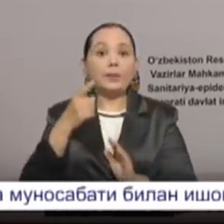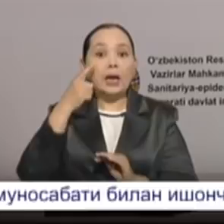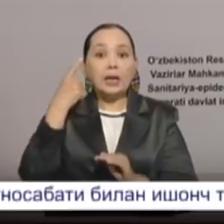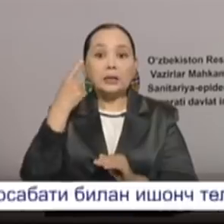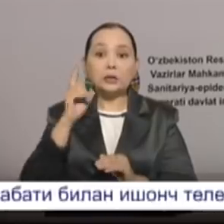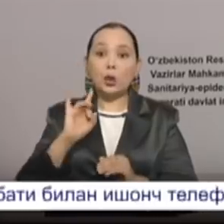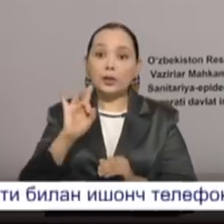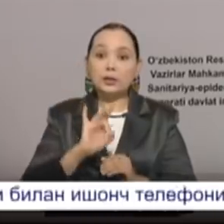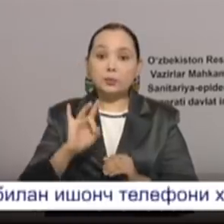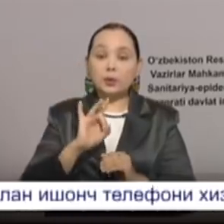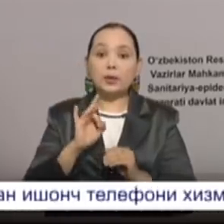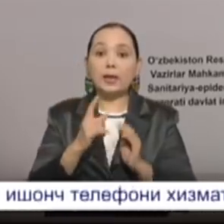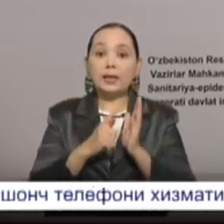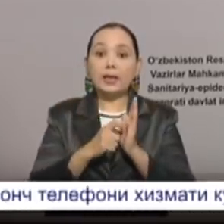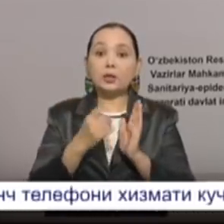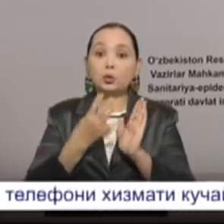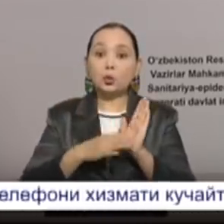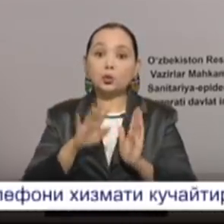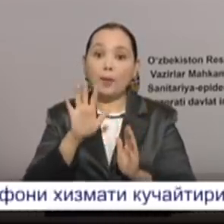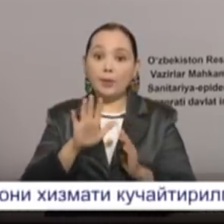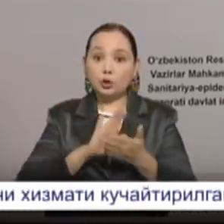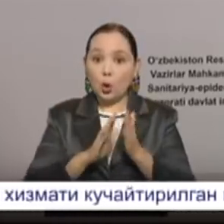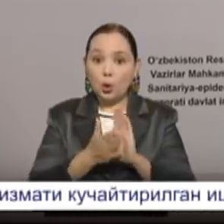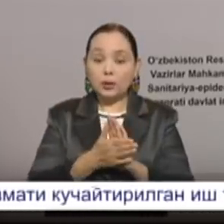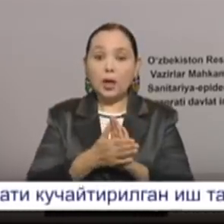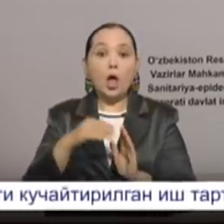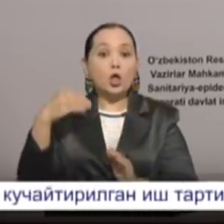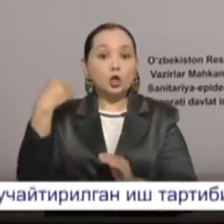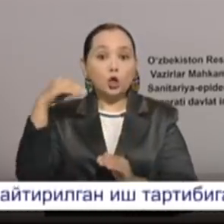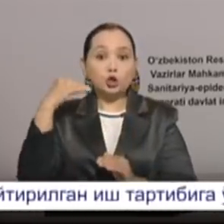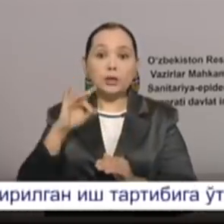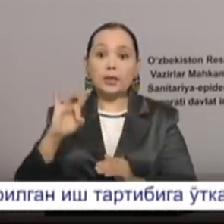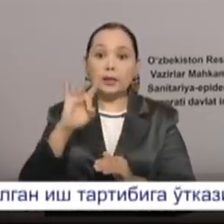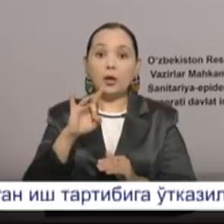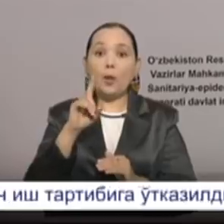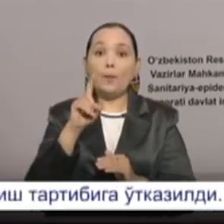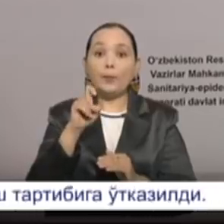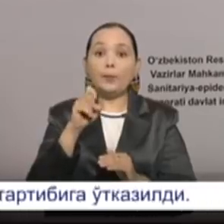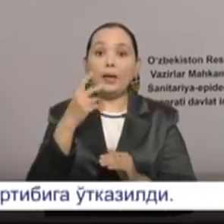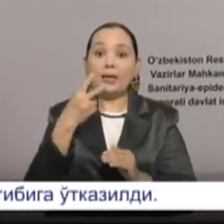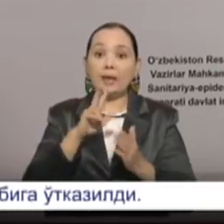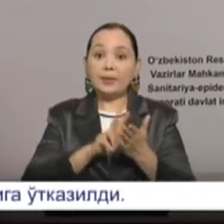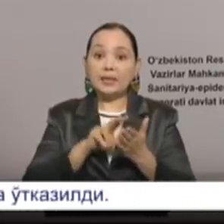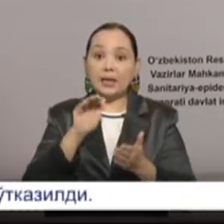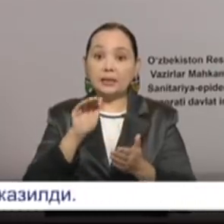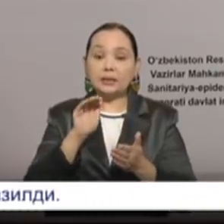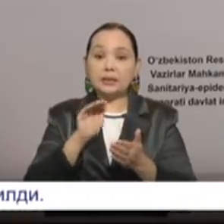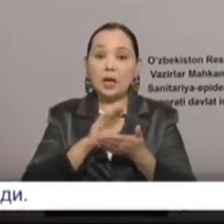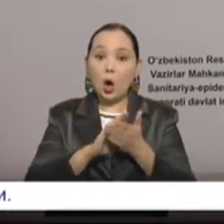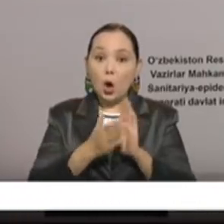Qirg'iziston Respublikasida 795 holatda, Tojikiston Respublikasida 128